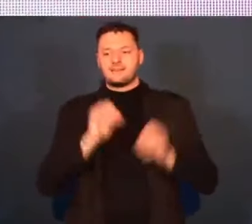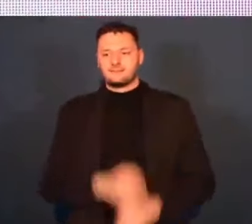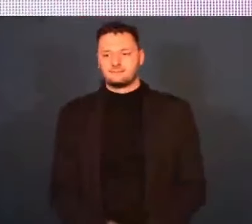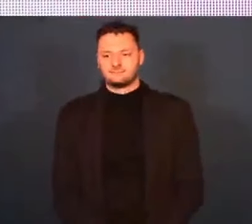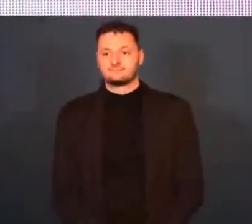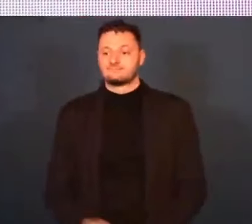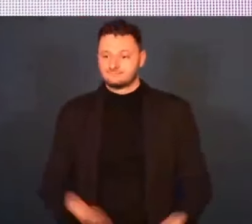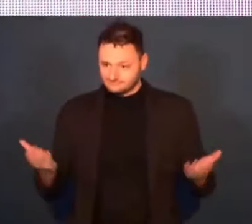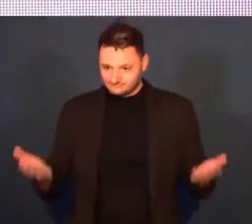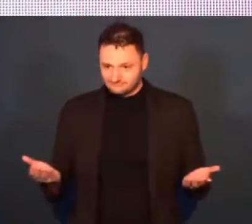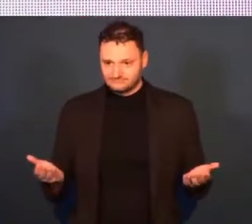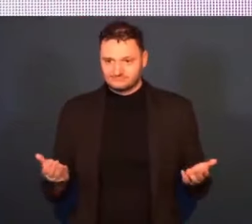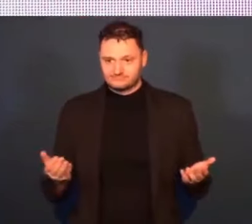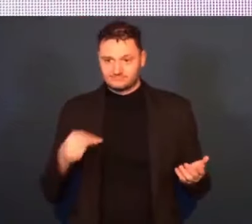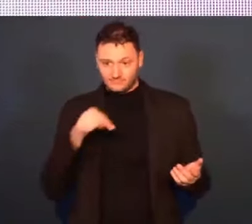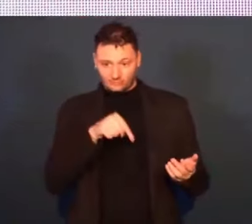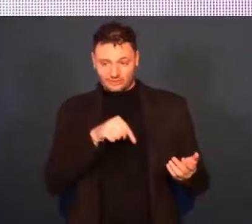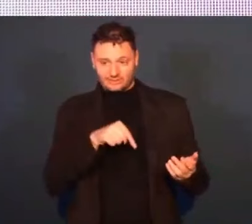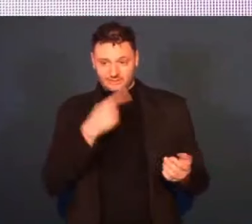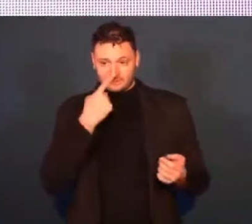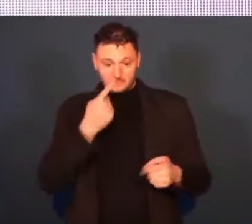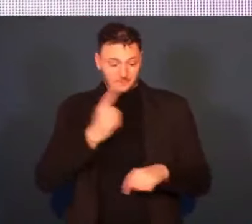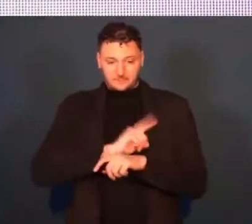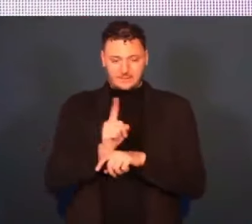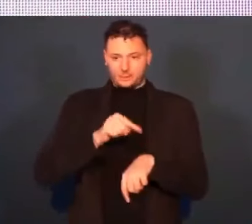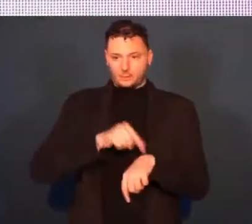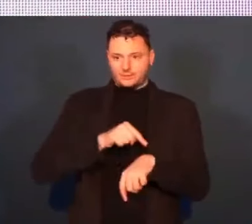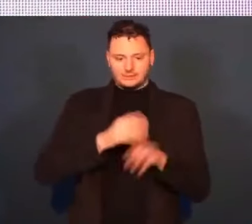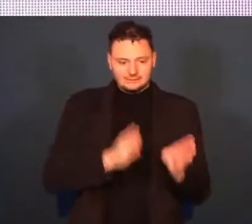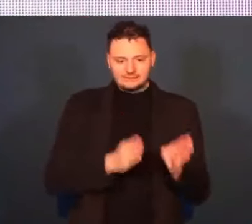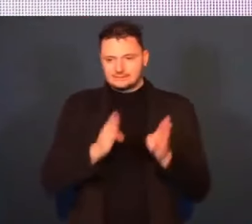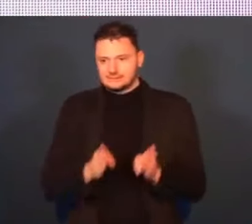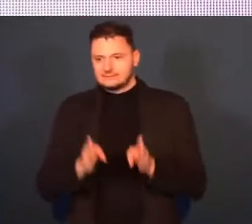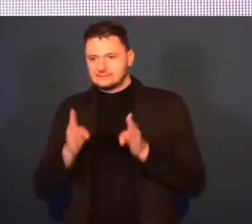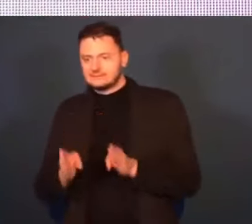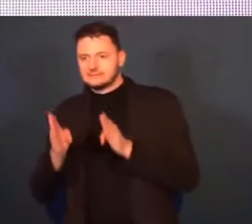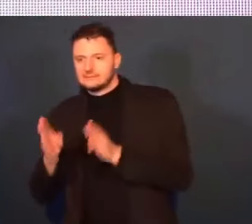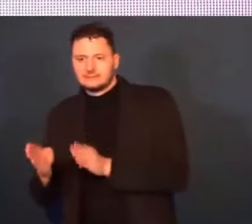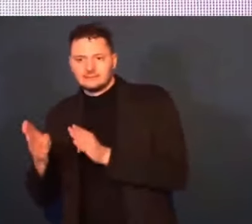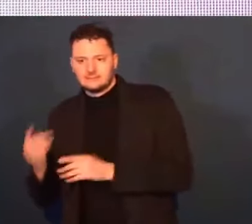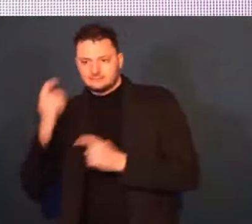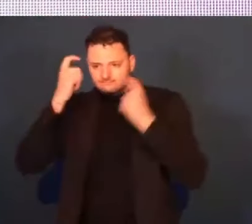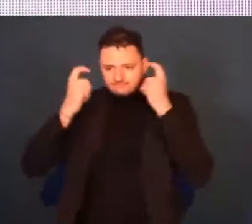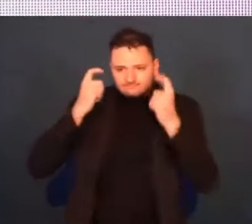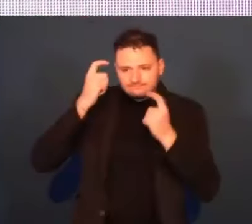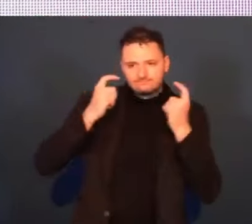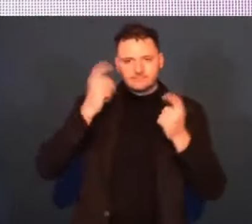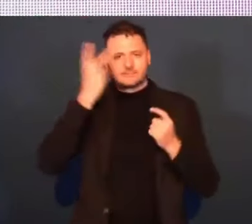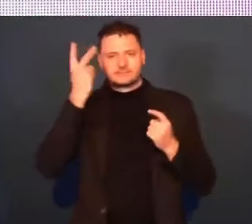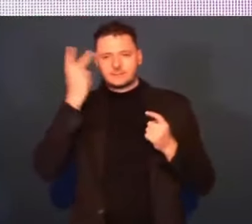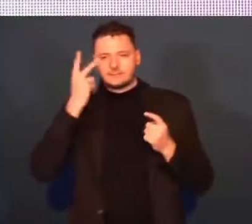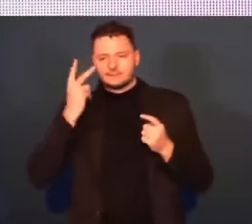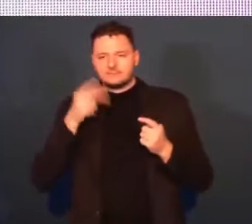Всъщност, ето тези моменти, в които се сещаме и знаем и все по-добре разбираме, че трябва да